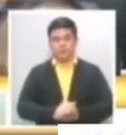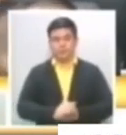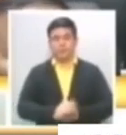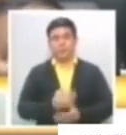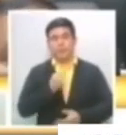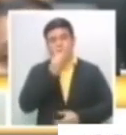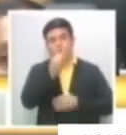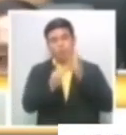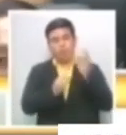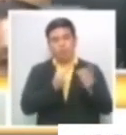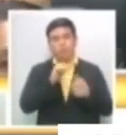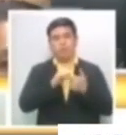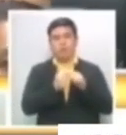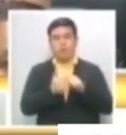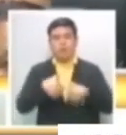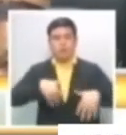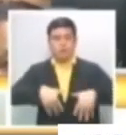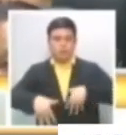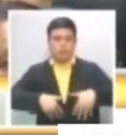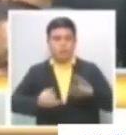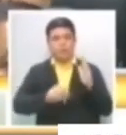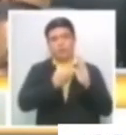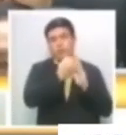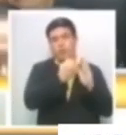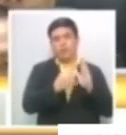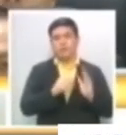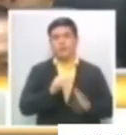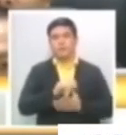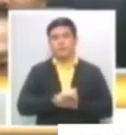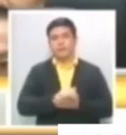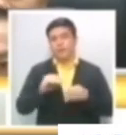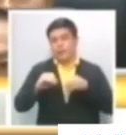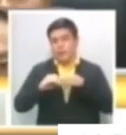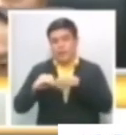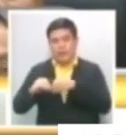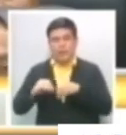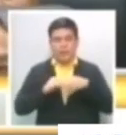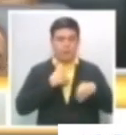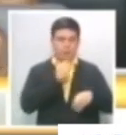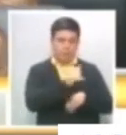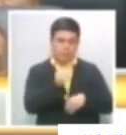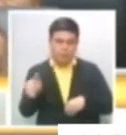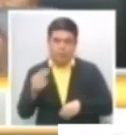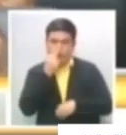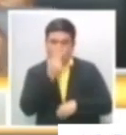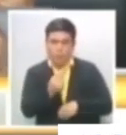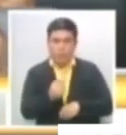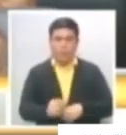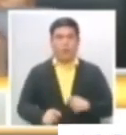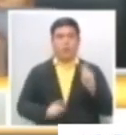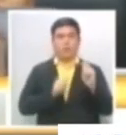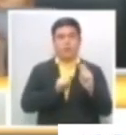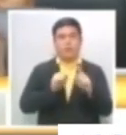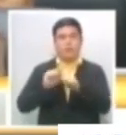ธรและพี่น้องประชาชนได้หลายจังหวัดที่ผมได้ไปพบปะและลงพื้นที่และในเขตอำเ